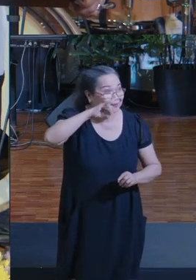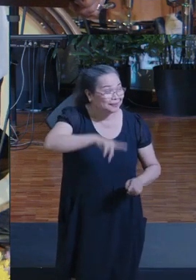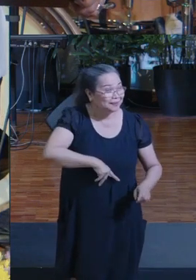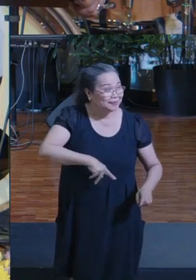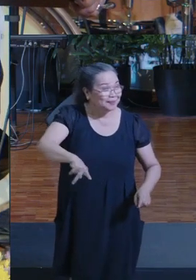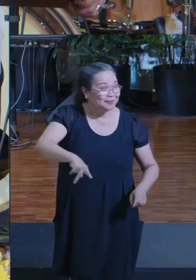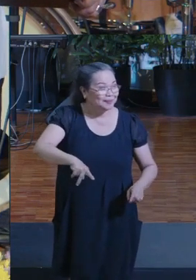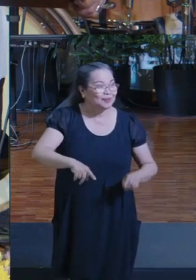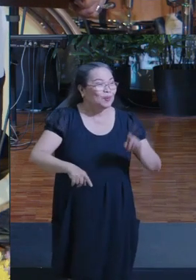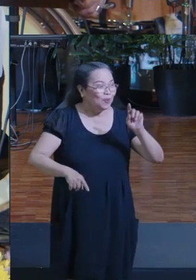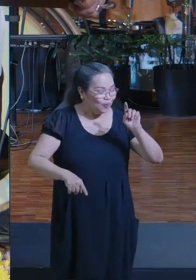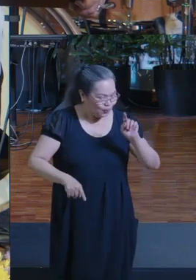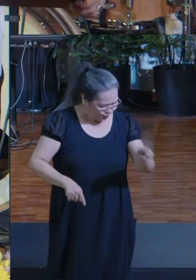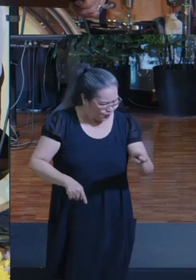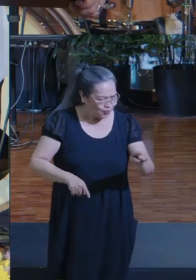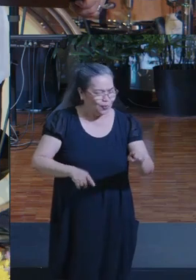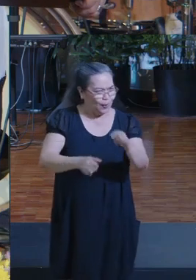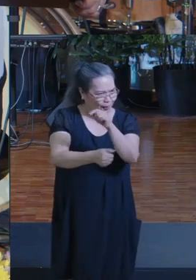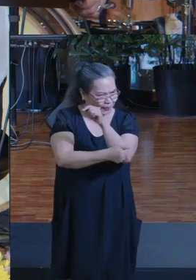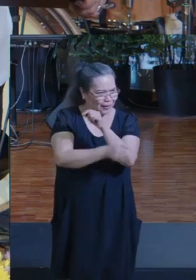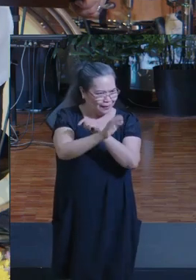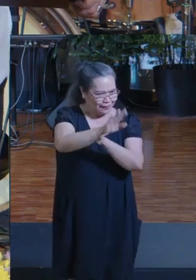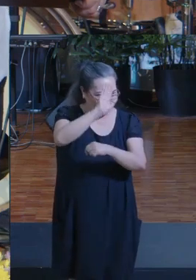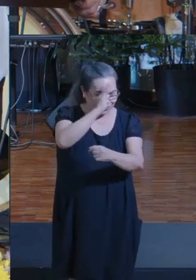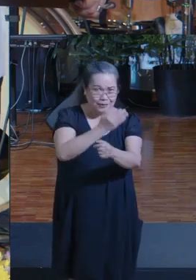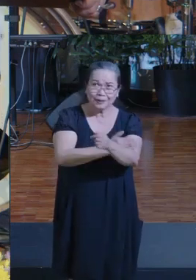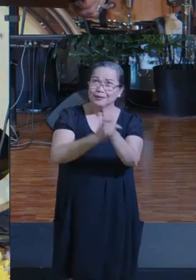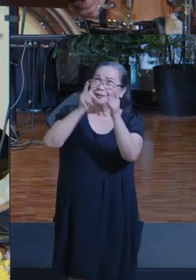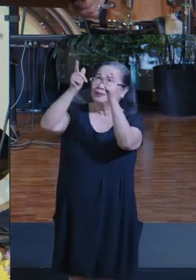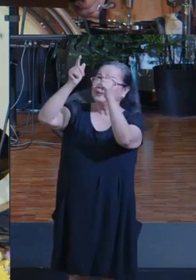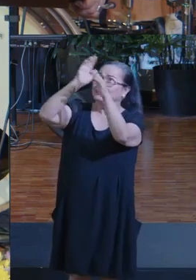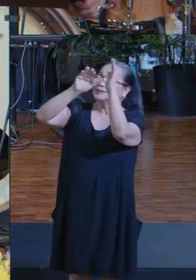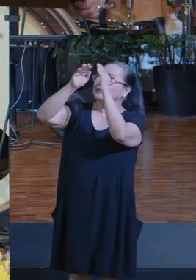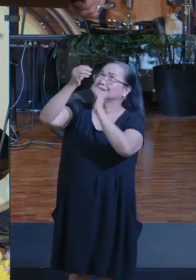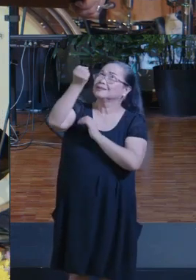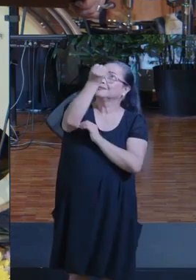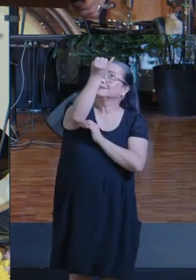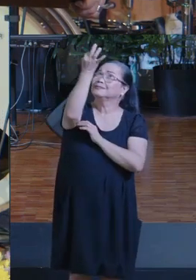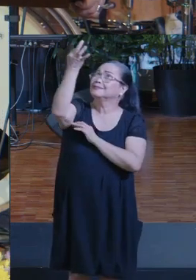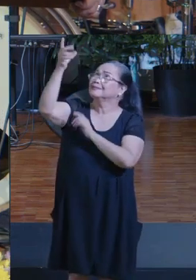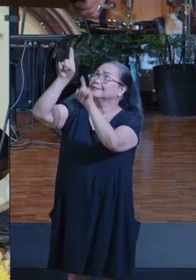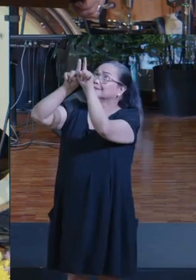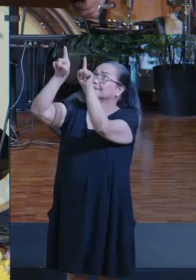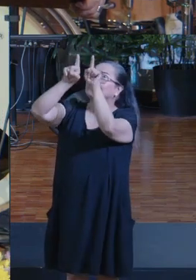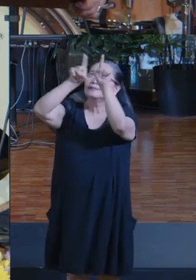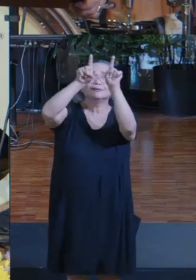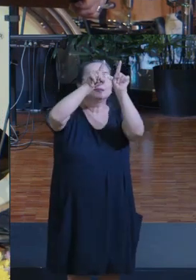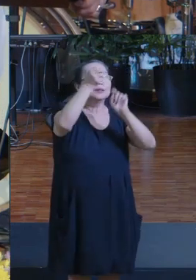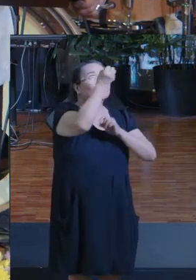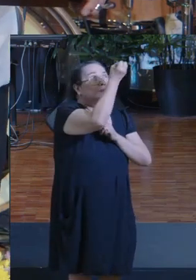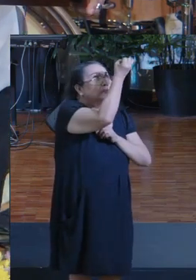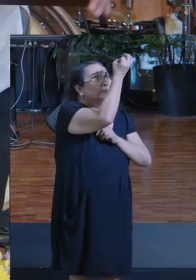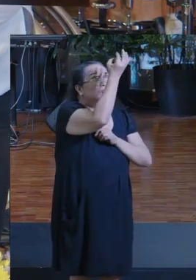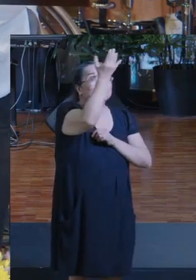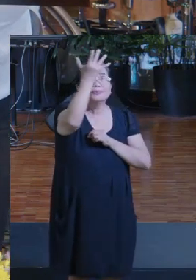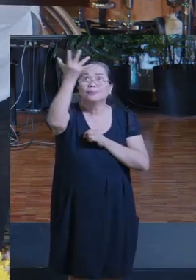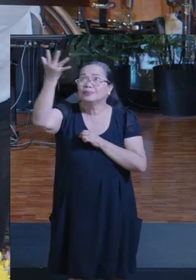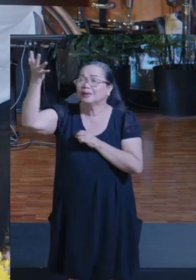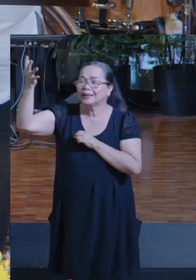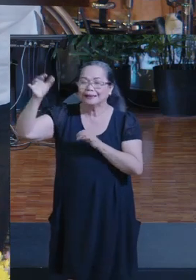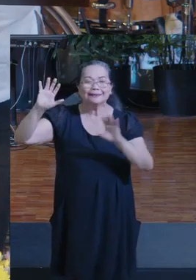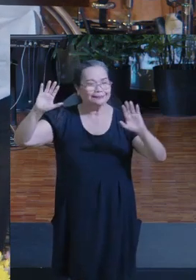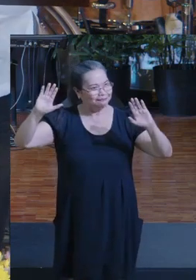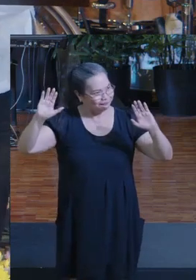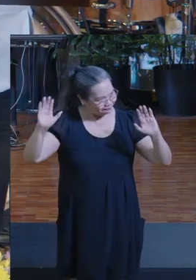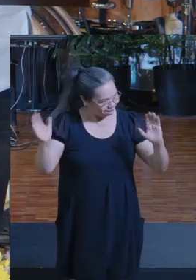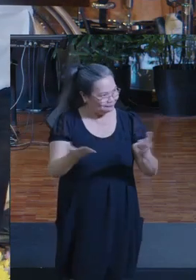your heir." And he brought him outside and said, "Look toward the heaven and number the stars, if you are able to number them." Then he said to him, "So shall your